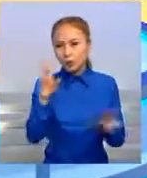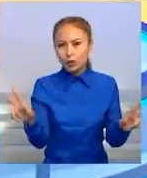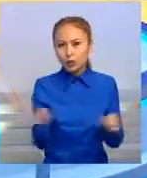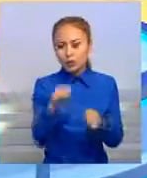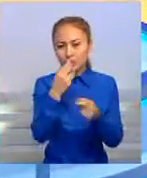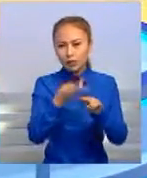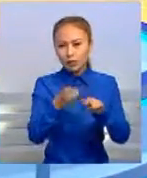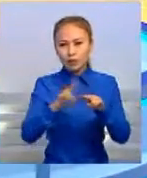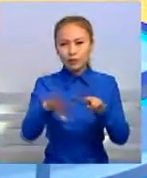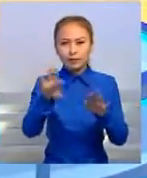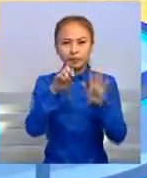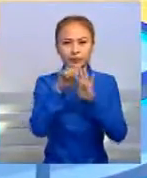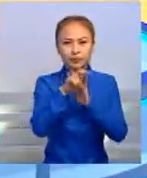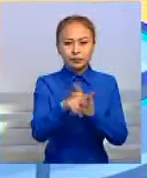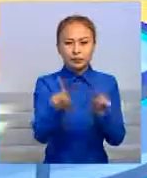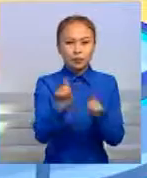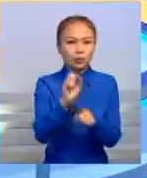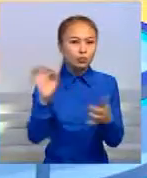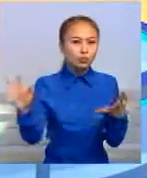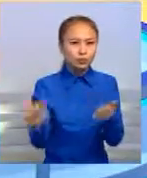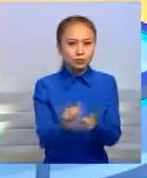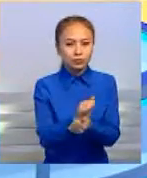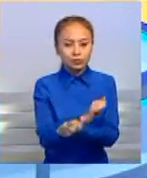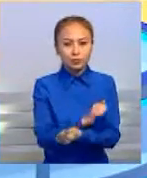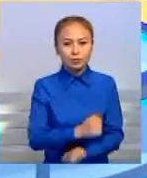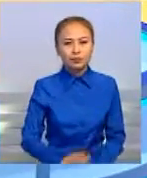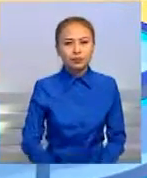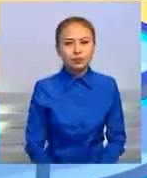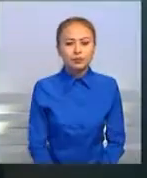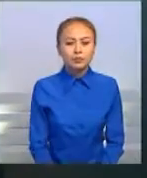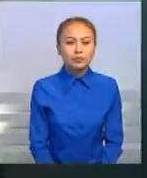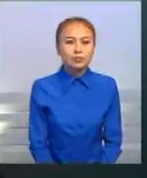Өйткені жұрт кетуден үзілді-кесілді бас тартып отыр.